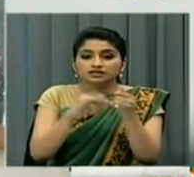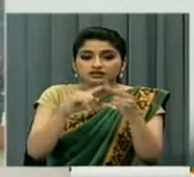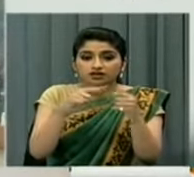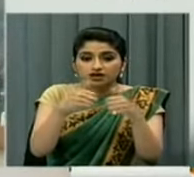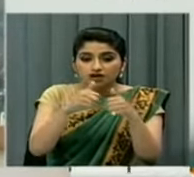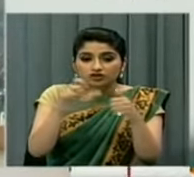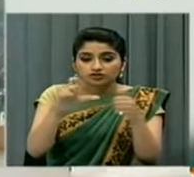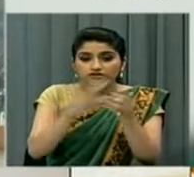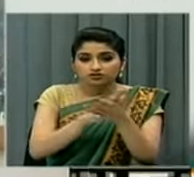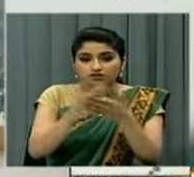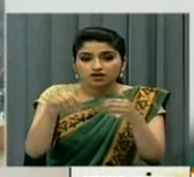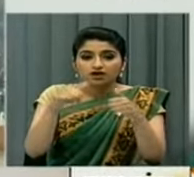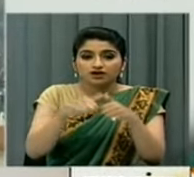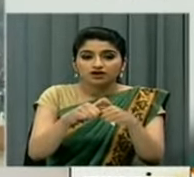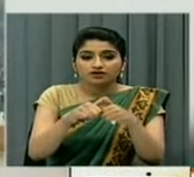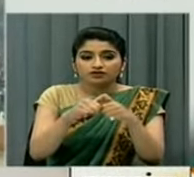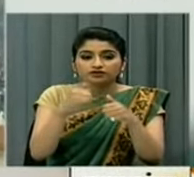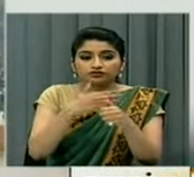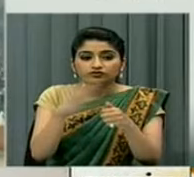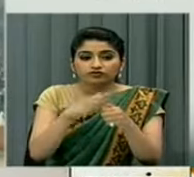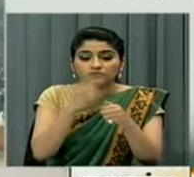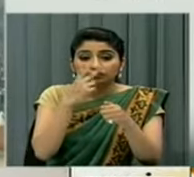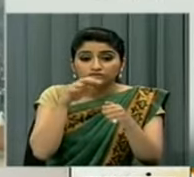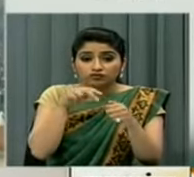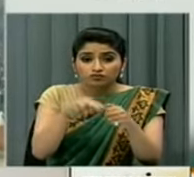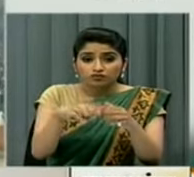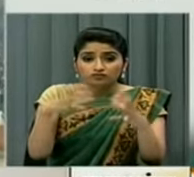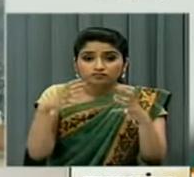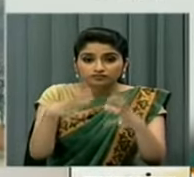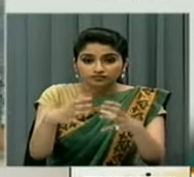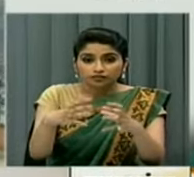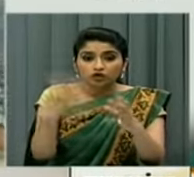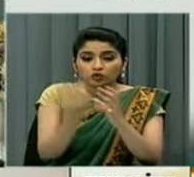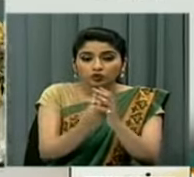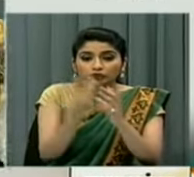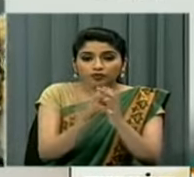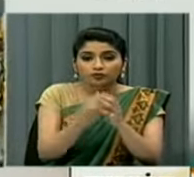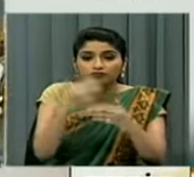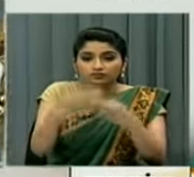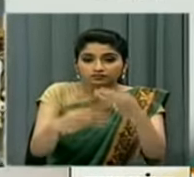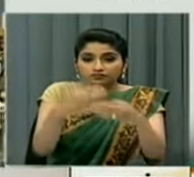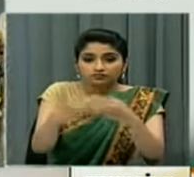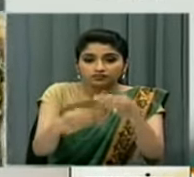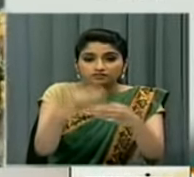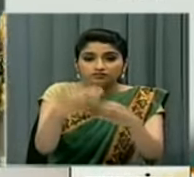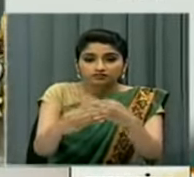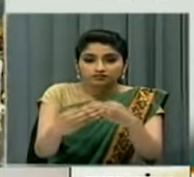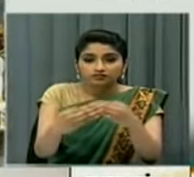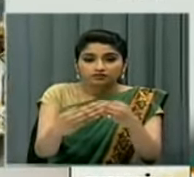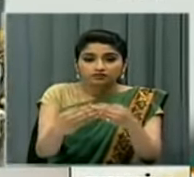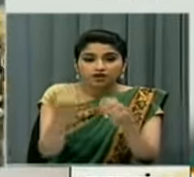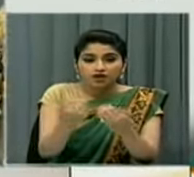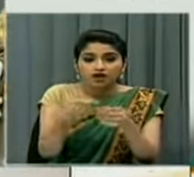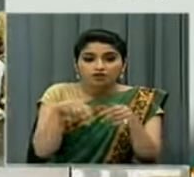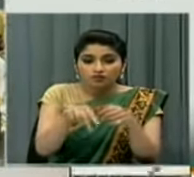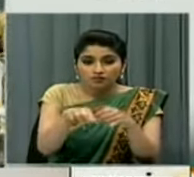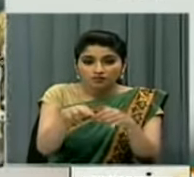महिलाएं तो पहले से ही हैं आईटीबीपी में। अच्छा। हाँ जी, सीआरपी में भी महिलाएं, उनकी बटालियन, महिला बटालियन आरएएफ मिलते